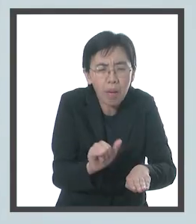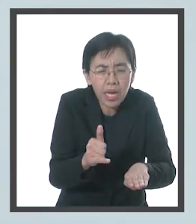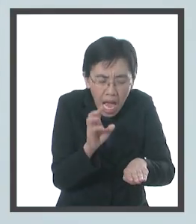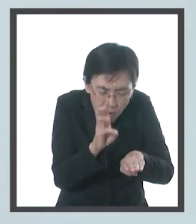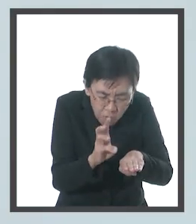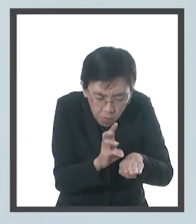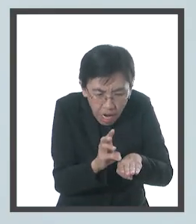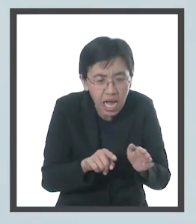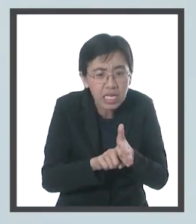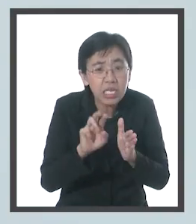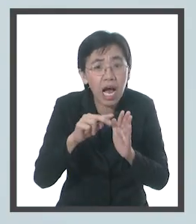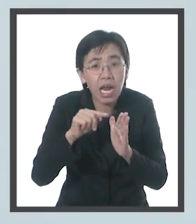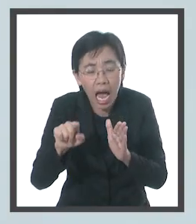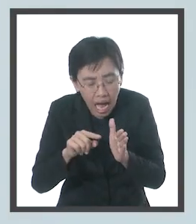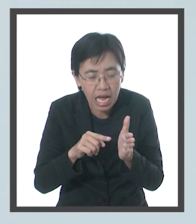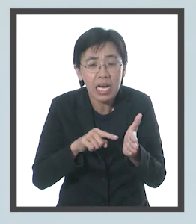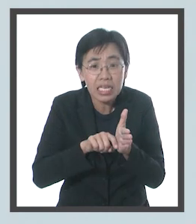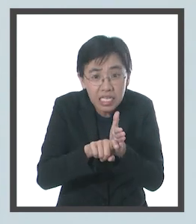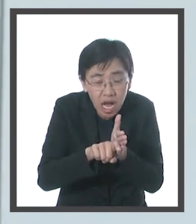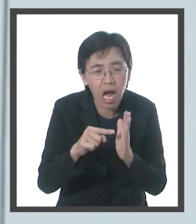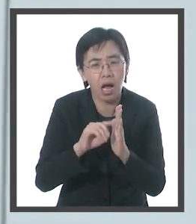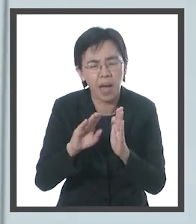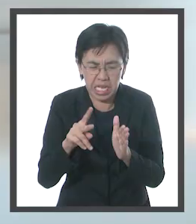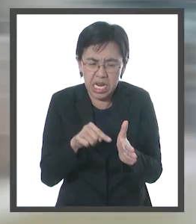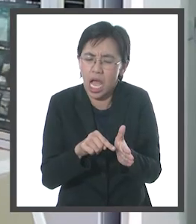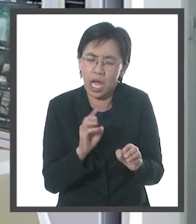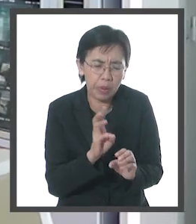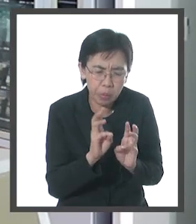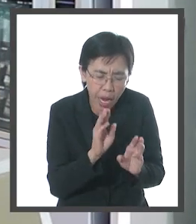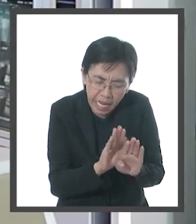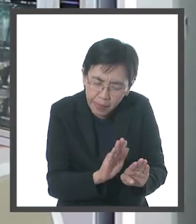เกิดเชื้อราเชื้อแบคทีเรียได ้โอ้โหละเอียดจริงๆ ใช่ค่ะ